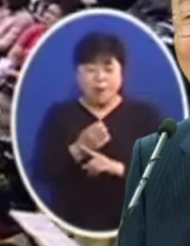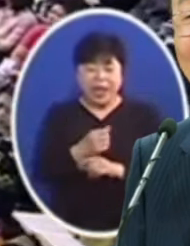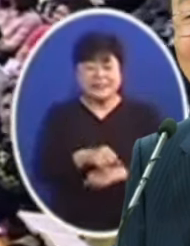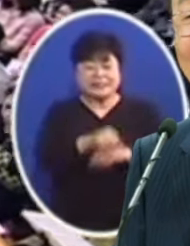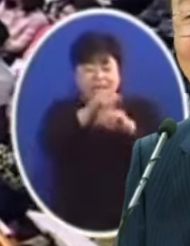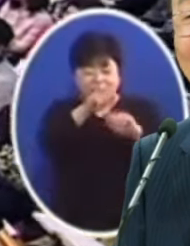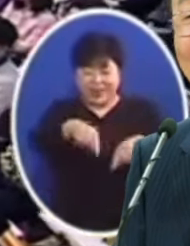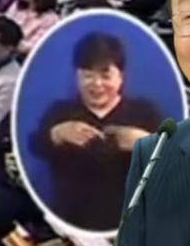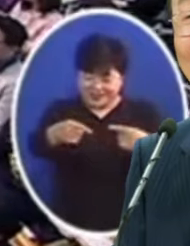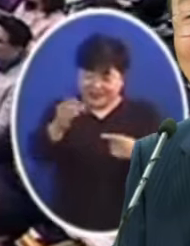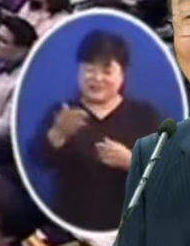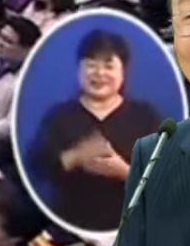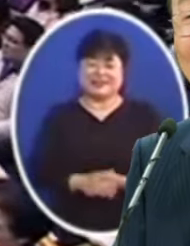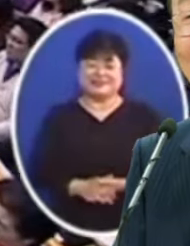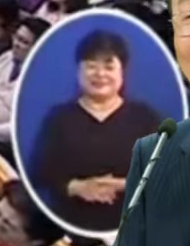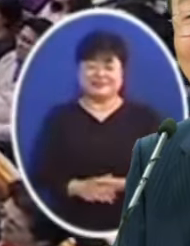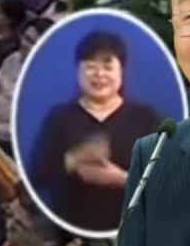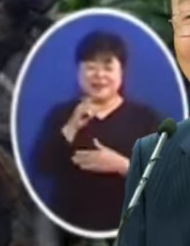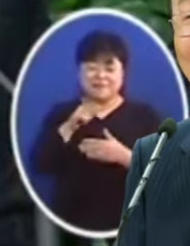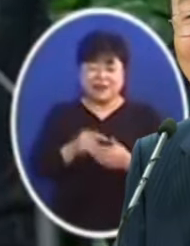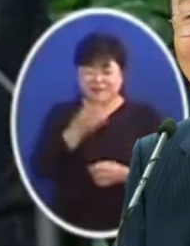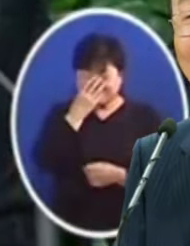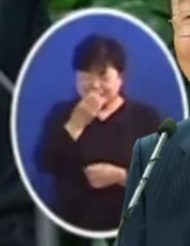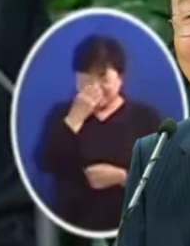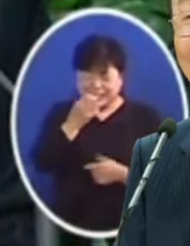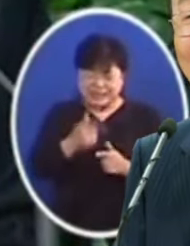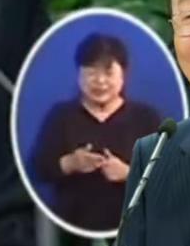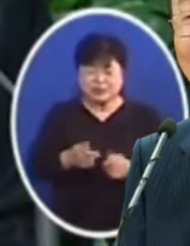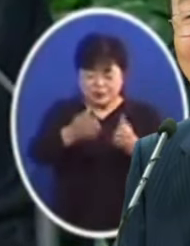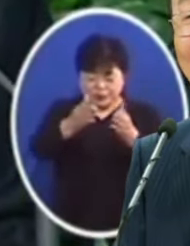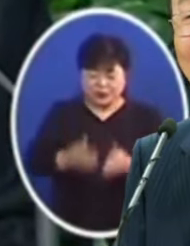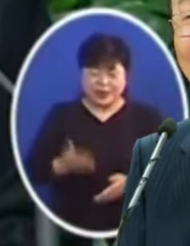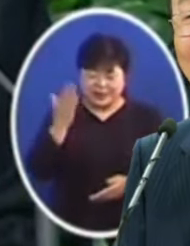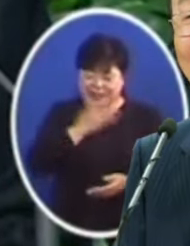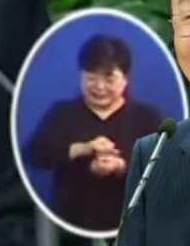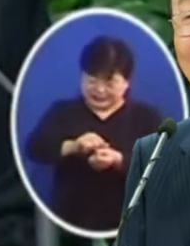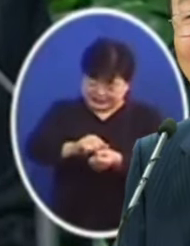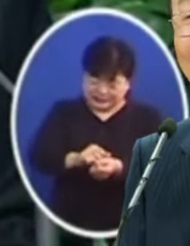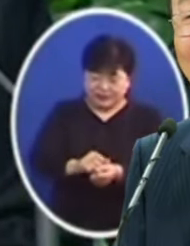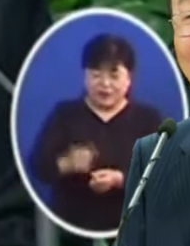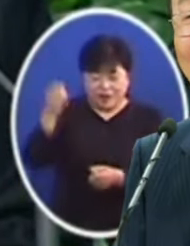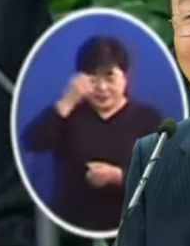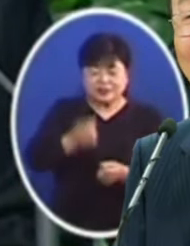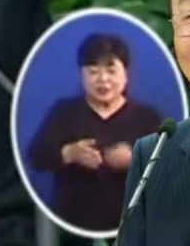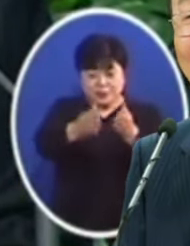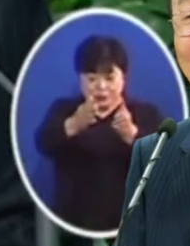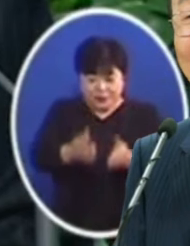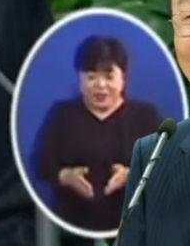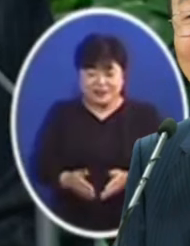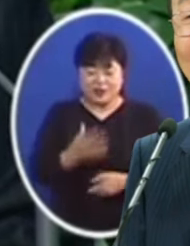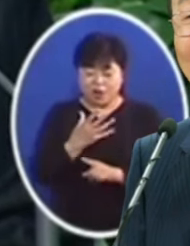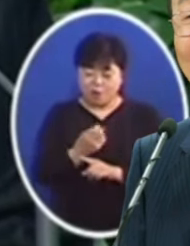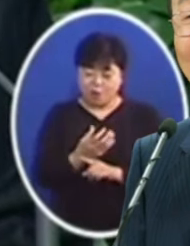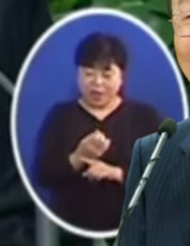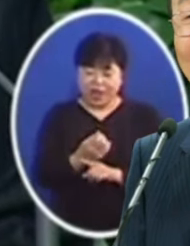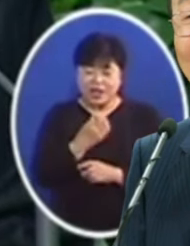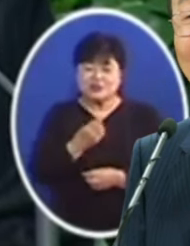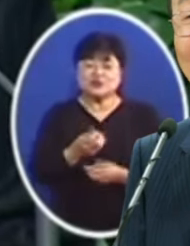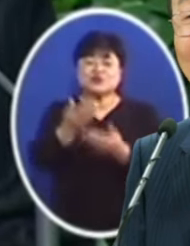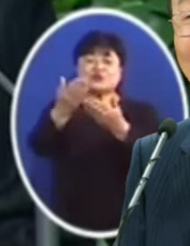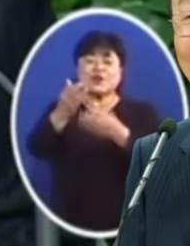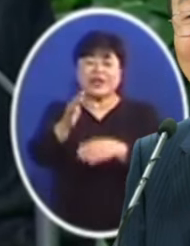창고에 들어가게 되는 것입니다. 마음의 쓰레기가 예수로 말미암아 다 청산되고 성령으로 말미암아 보배로운